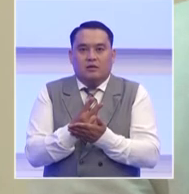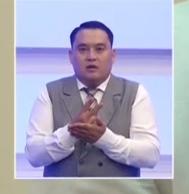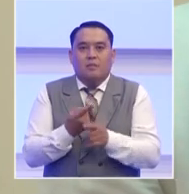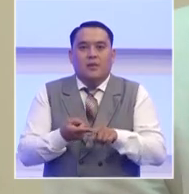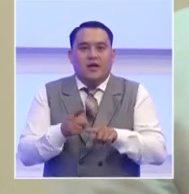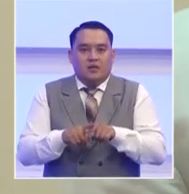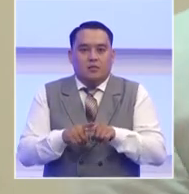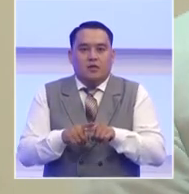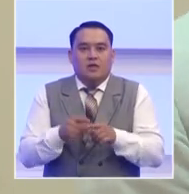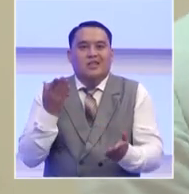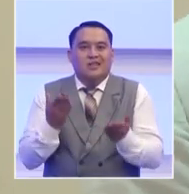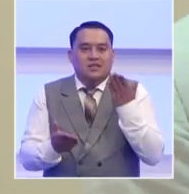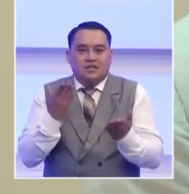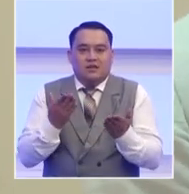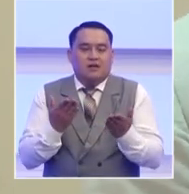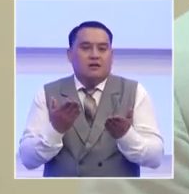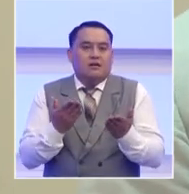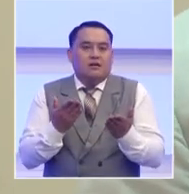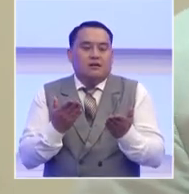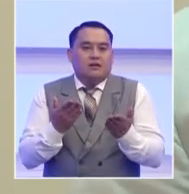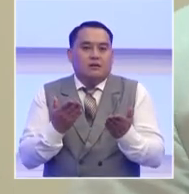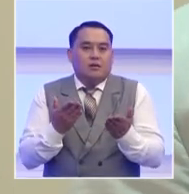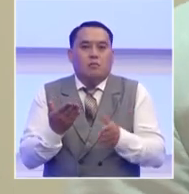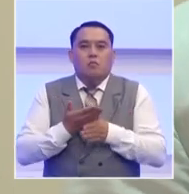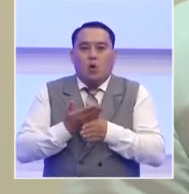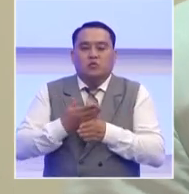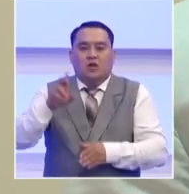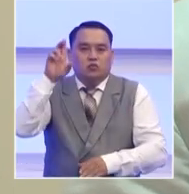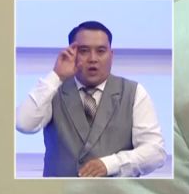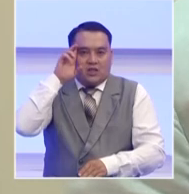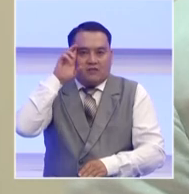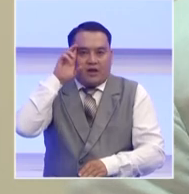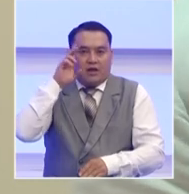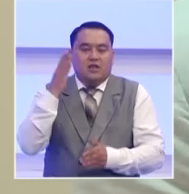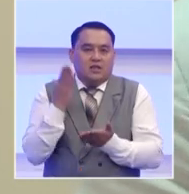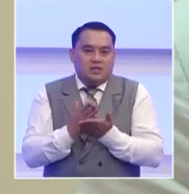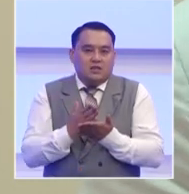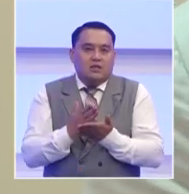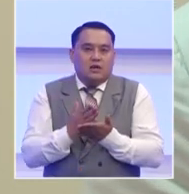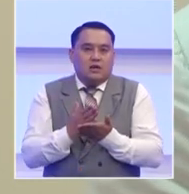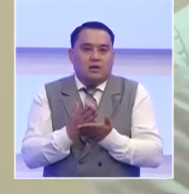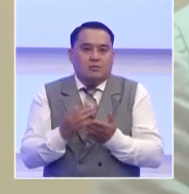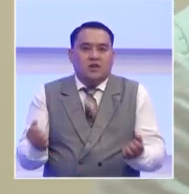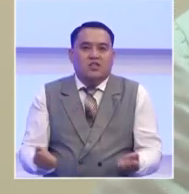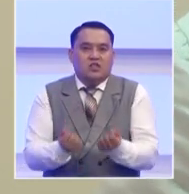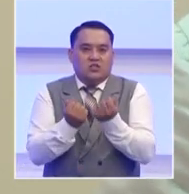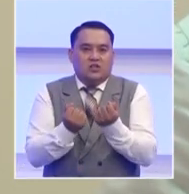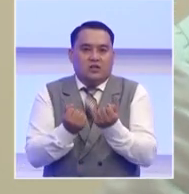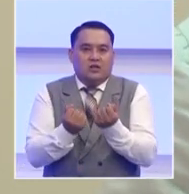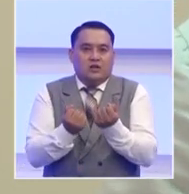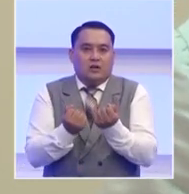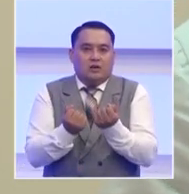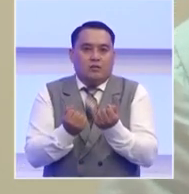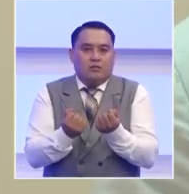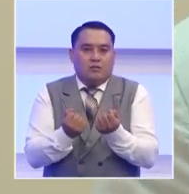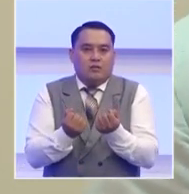Поэтому, если какие-то помощи со стороны государства существуют и какие-то поддержки, да, было